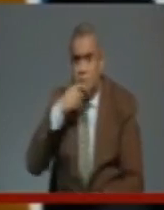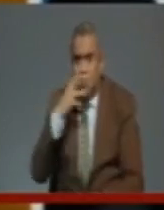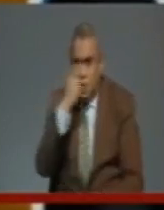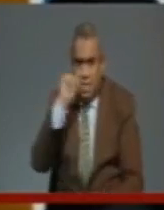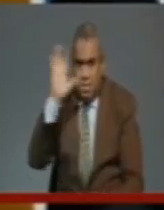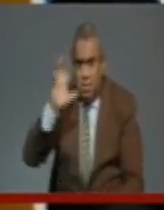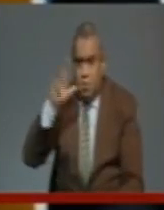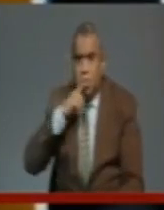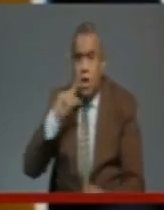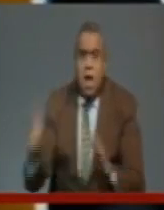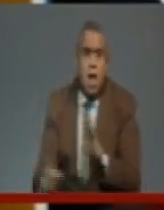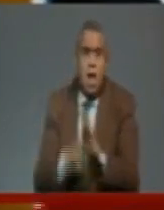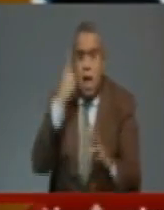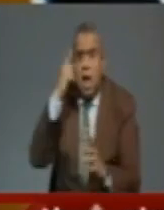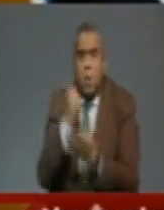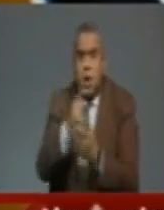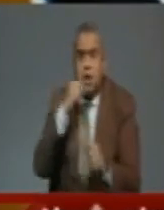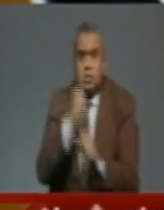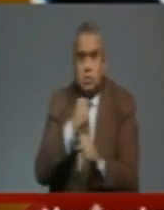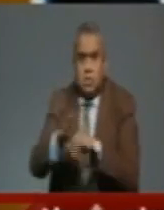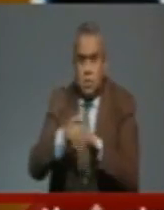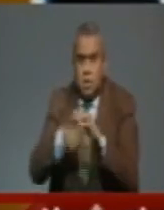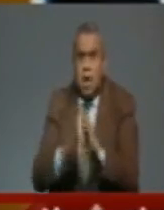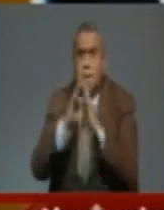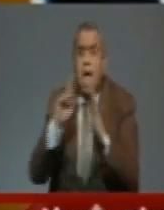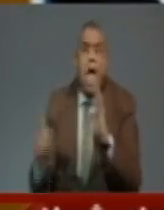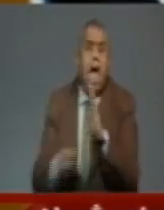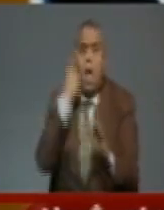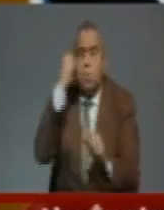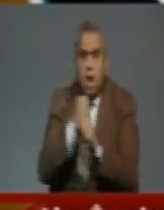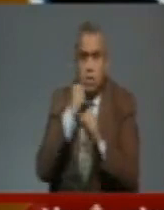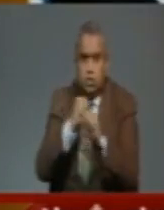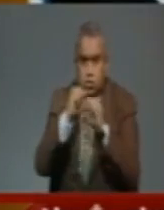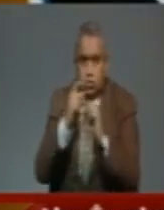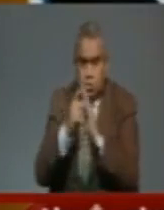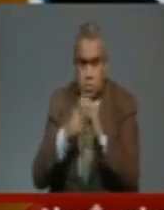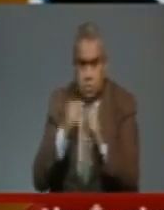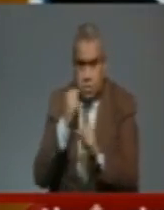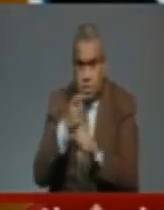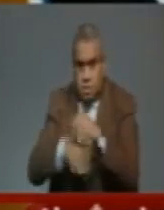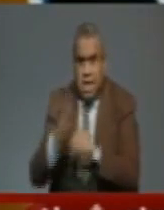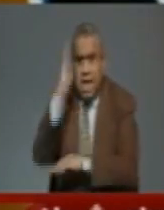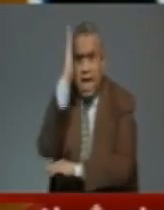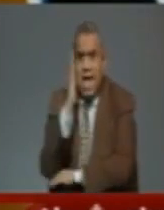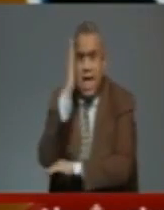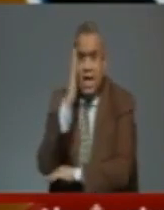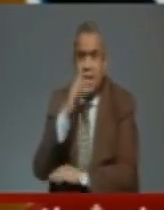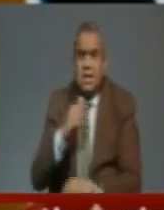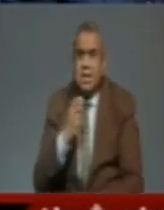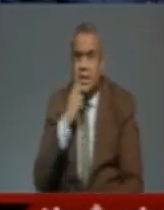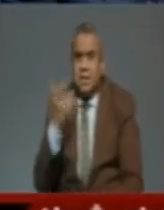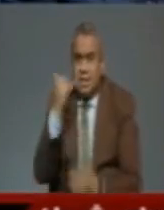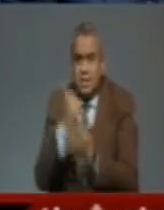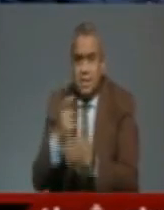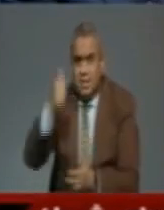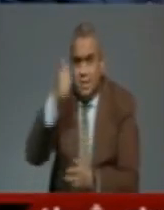نعمله، ويمكن نظام فريد اتعمل في مصر، ما اتعملش في حته ثانيه خالص. احنا حتى ما عملنا فنم البنيه الاساسيه، الراجل الكريم المحترم ده وافق